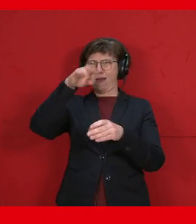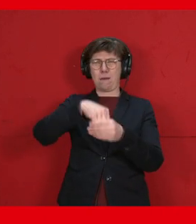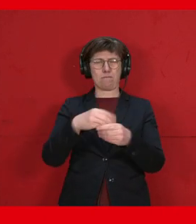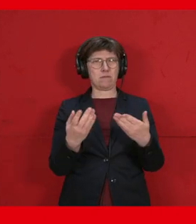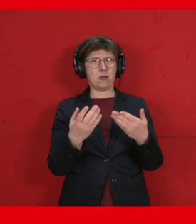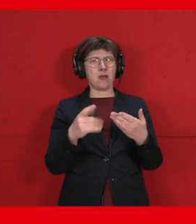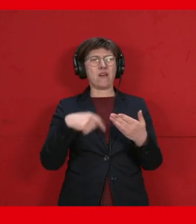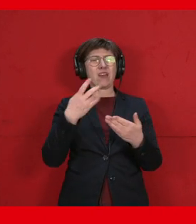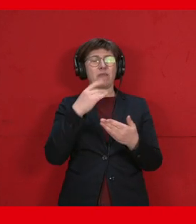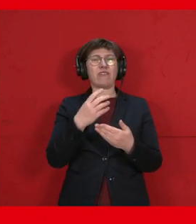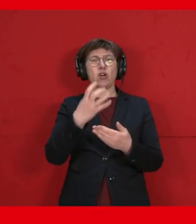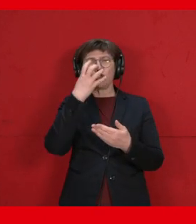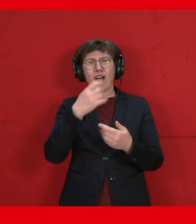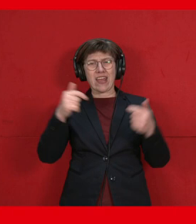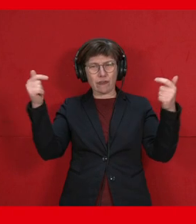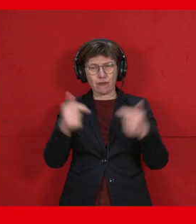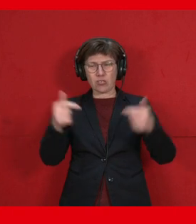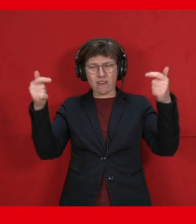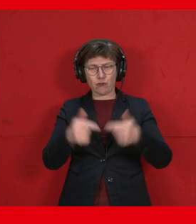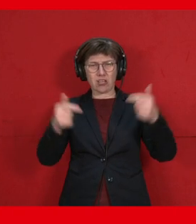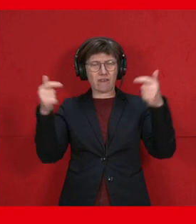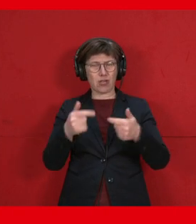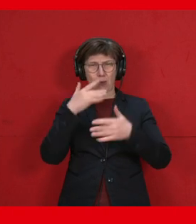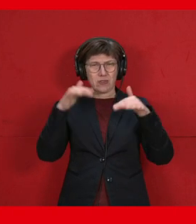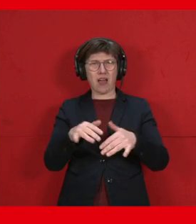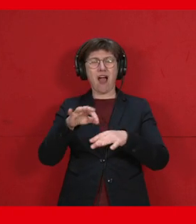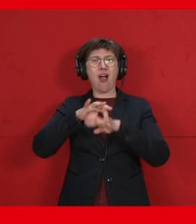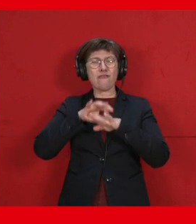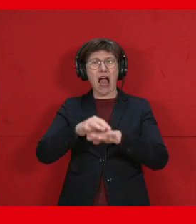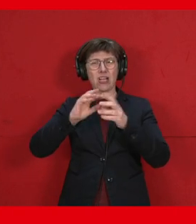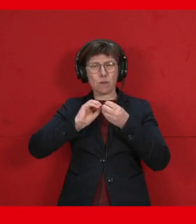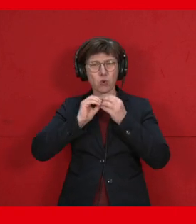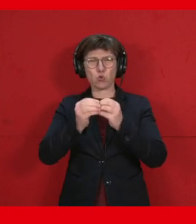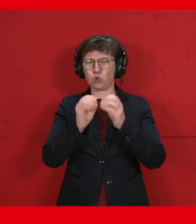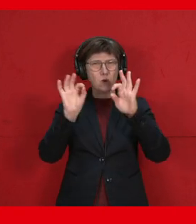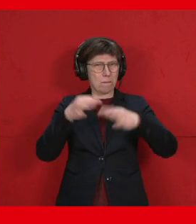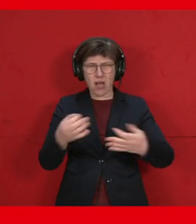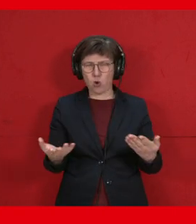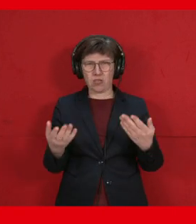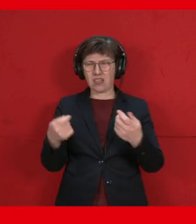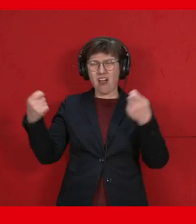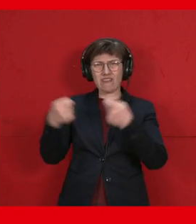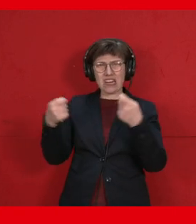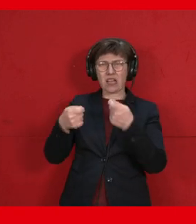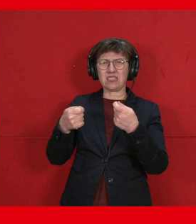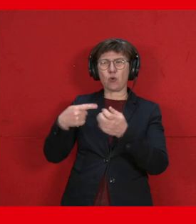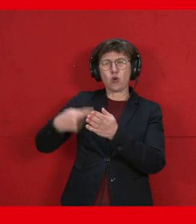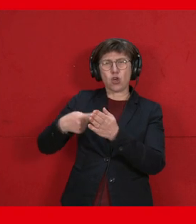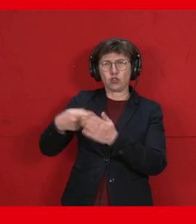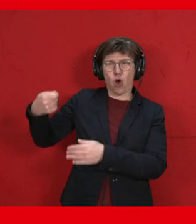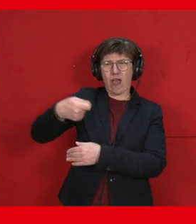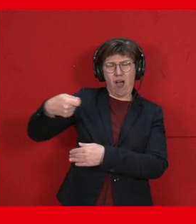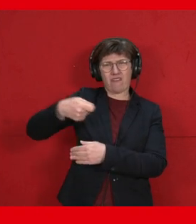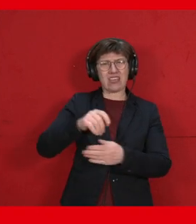Ja, wir mästen gerade Schweine mit Futter, das wir nicht haben, um Fleisch zu produzieren, das wir nicht brauchen. Das finanzieren wir dann mit Steuermitteln